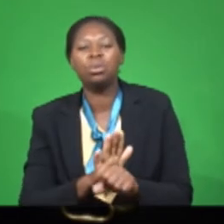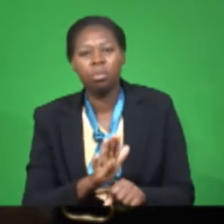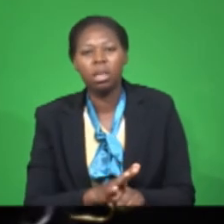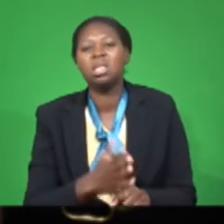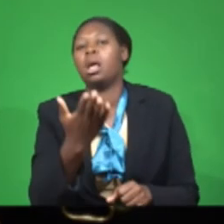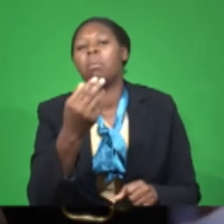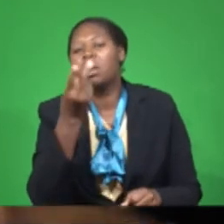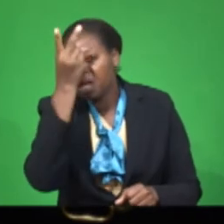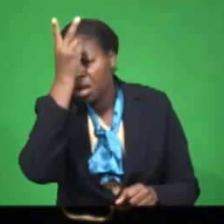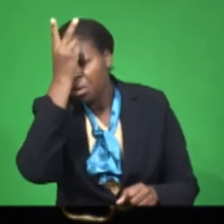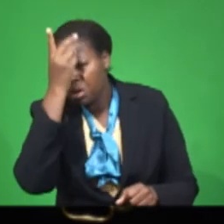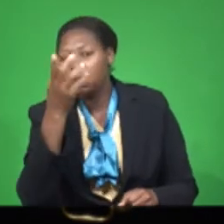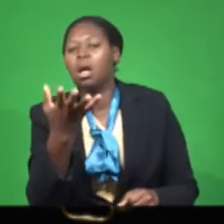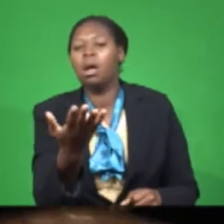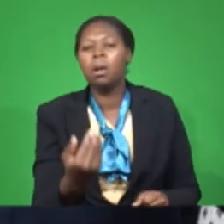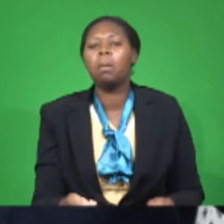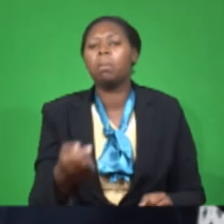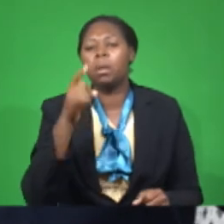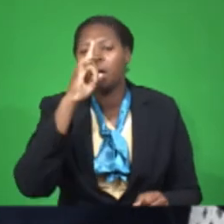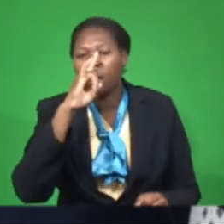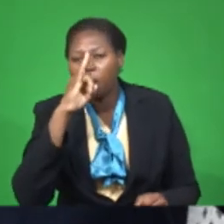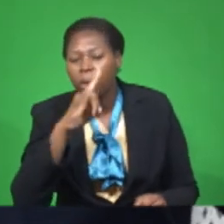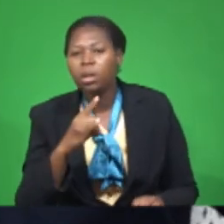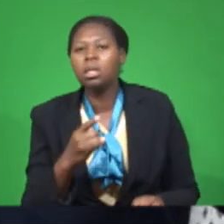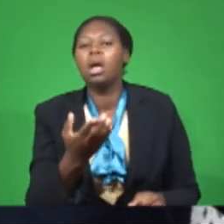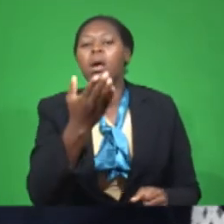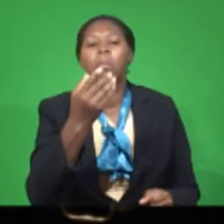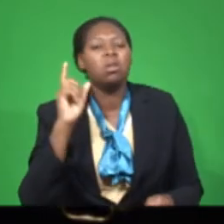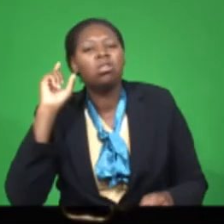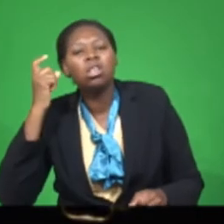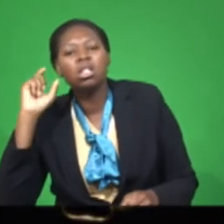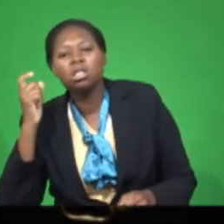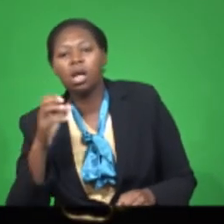unoda kuti ugadzire nebhuri. Nebhuri. Pane akanzwe nezaire nengure.